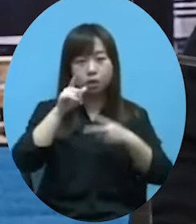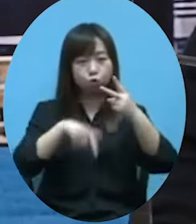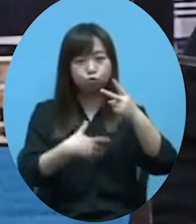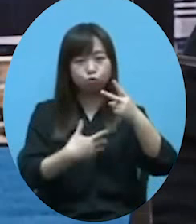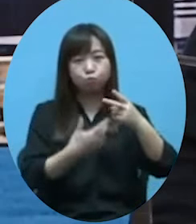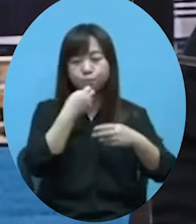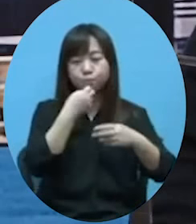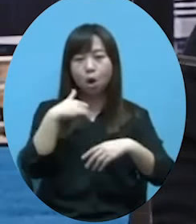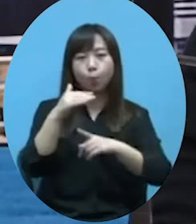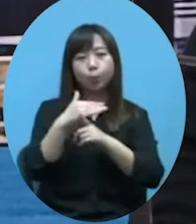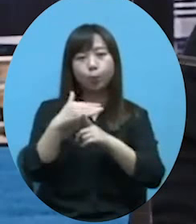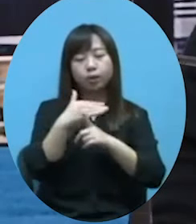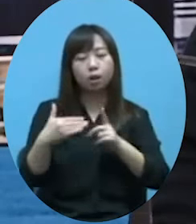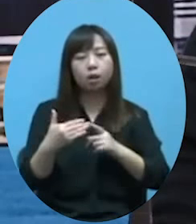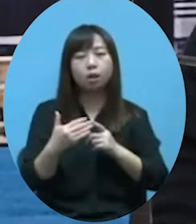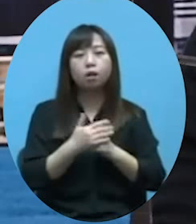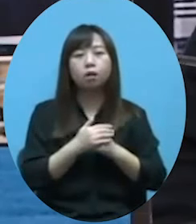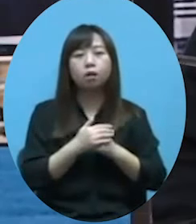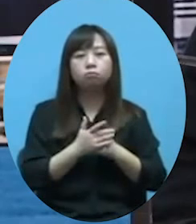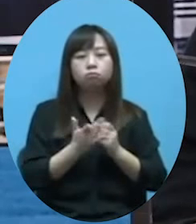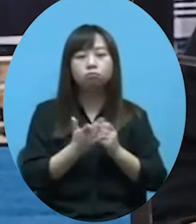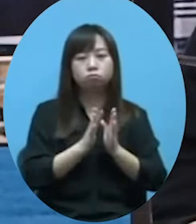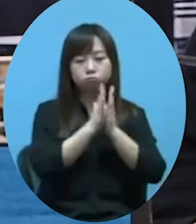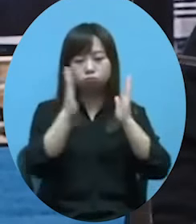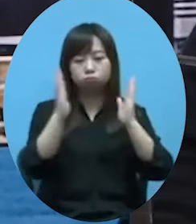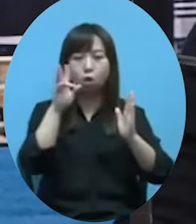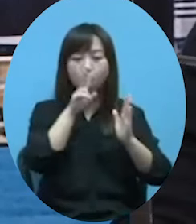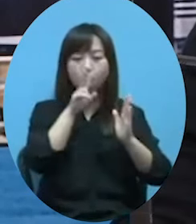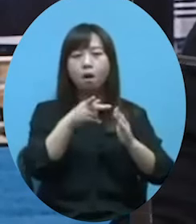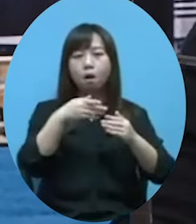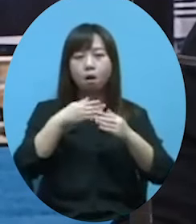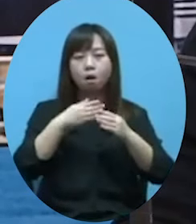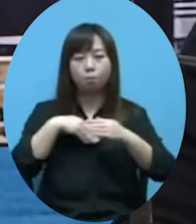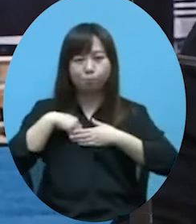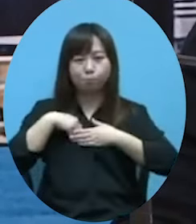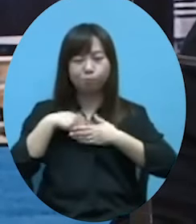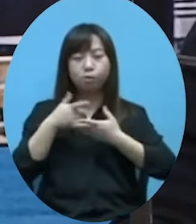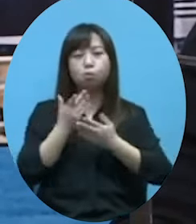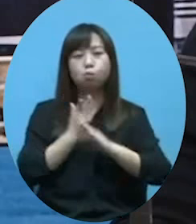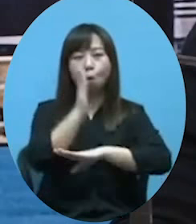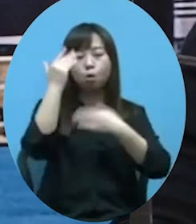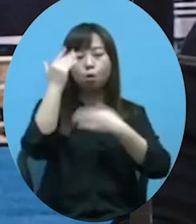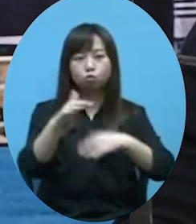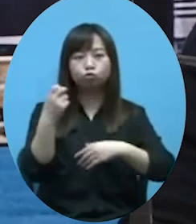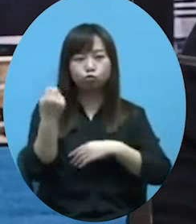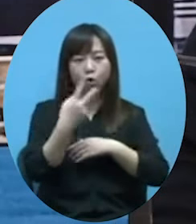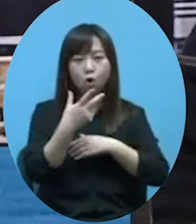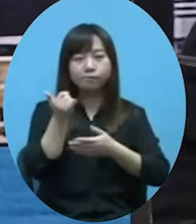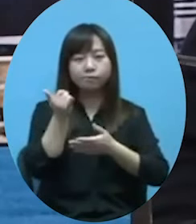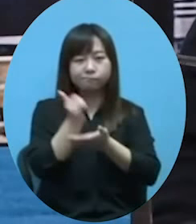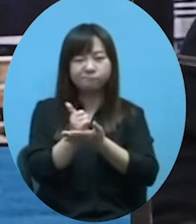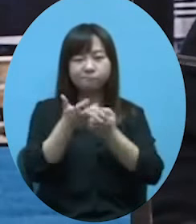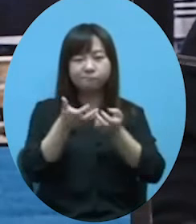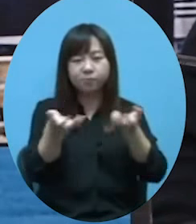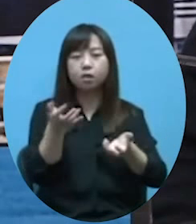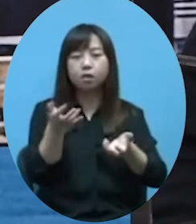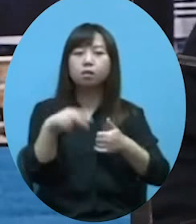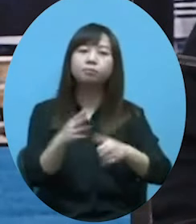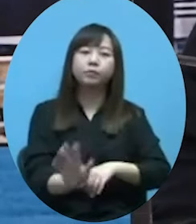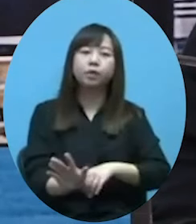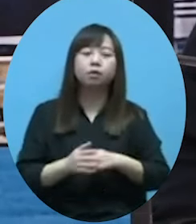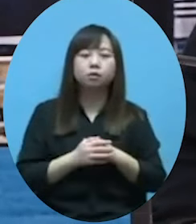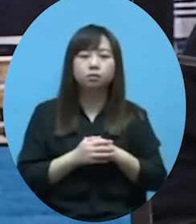號去過半天所以已經過了潛伏期所以就沒有需要做檢疫其